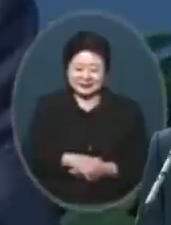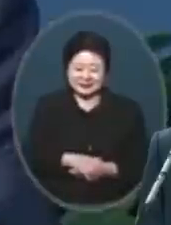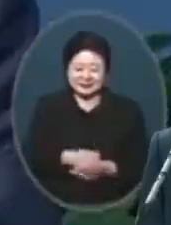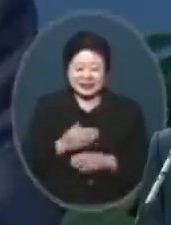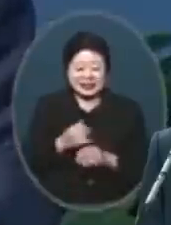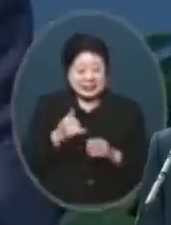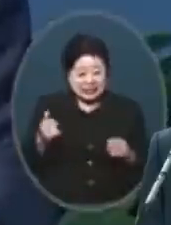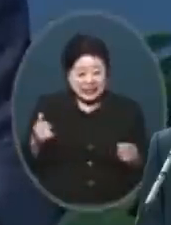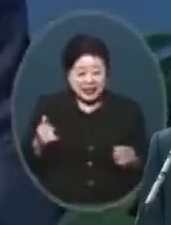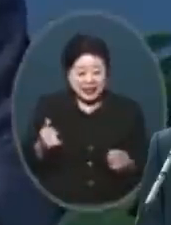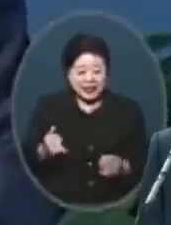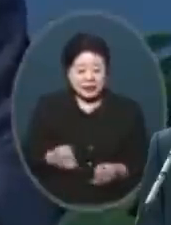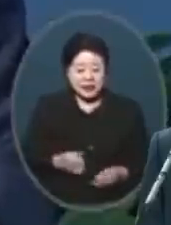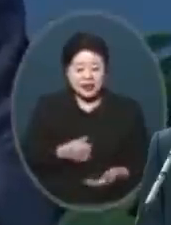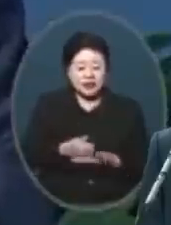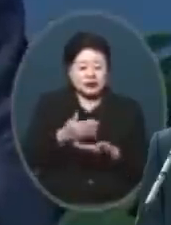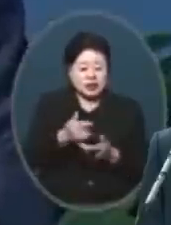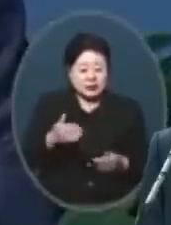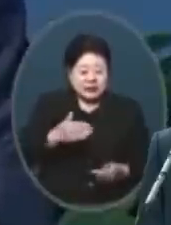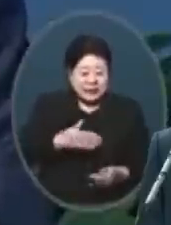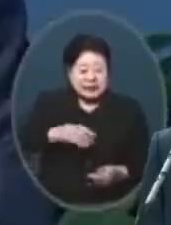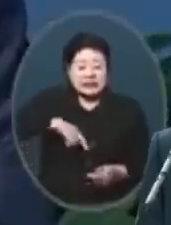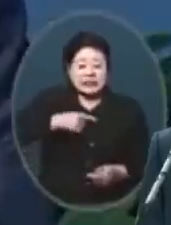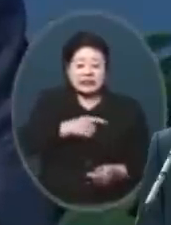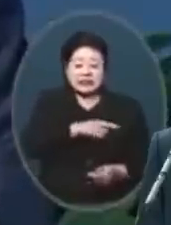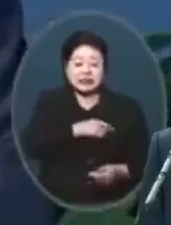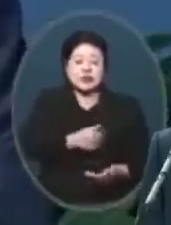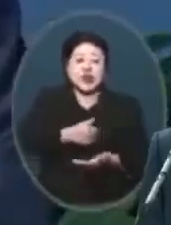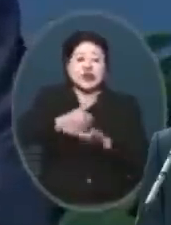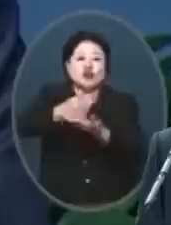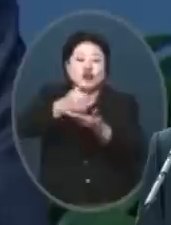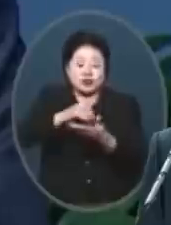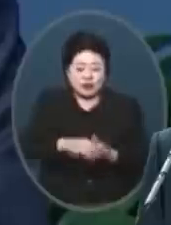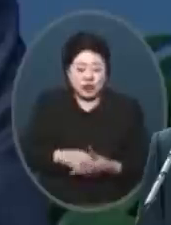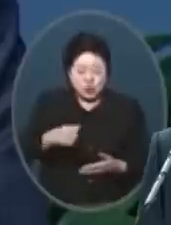다른 사람이 나를 격려 안 해주면 내가 나를 격려해 줘야 되는 것입니다.